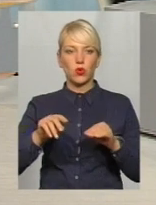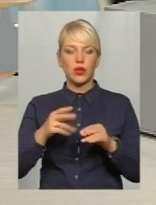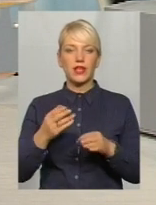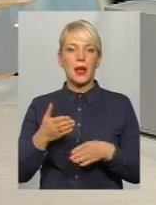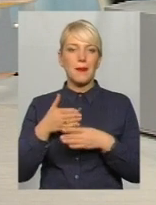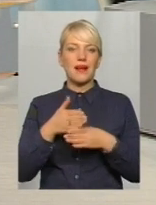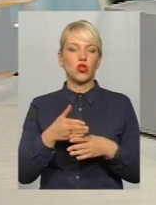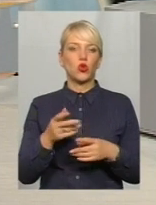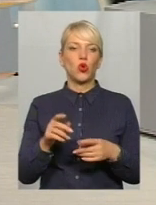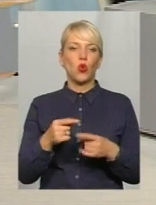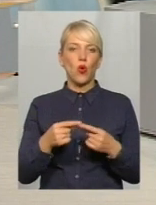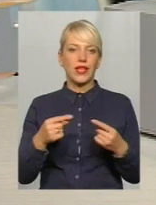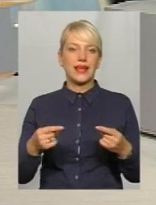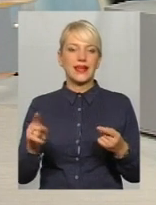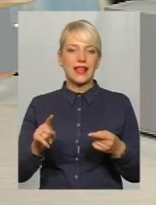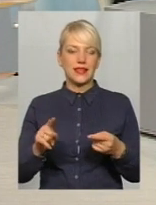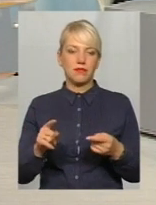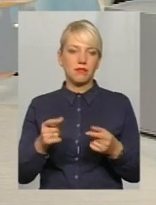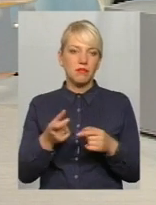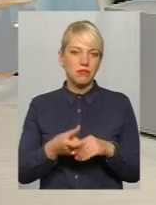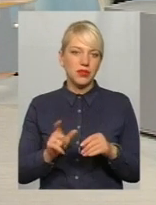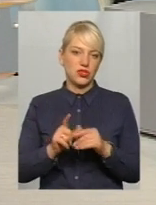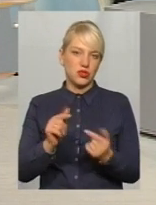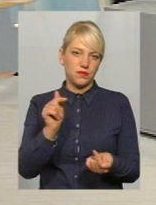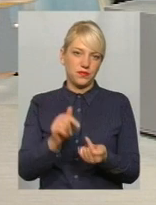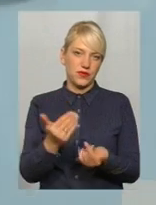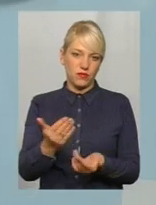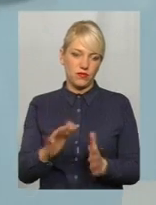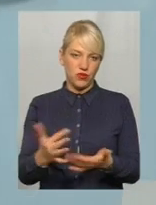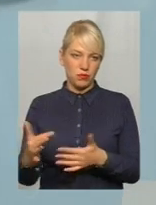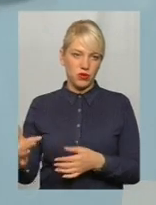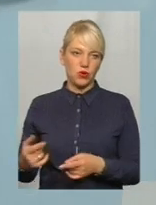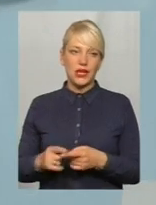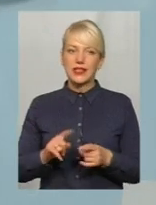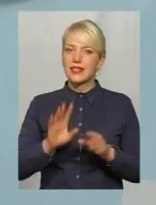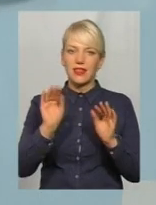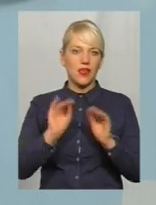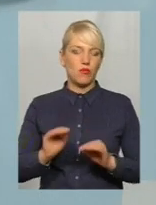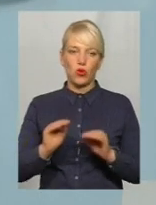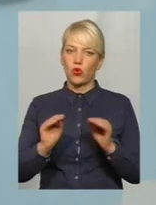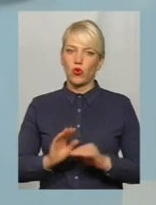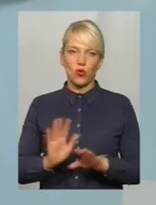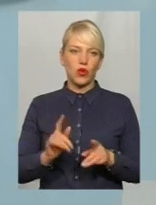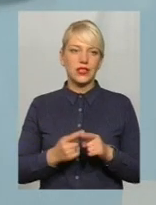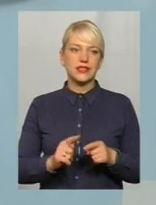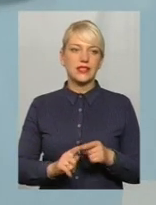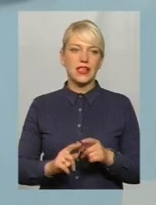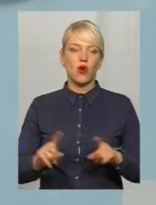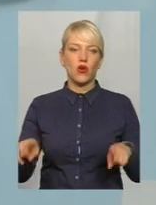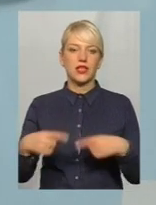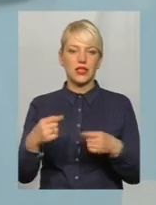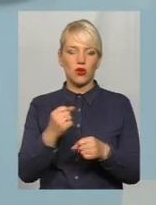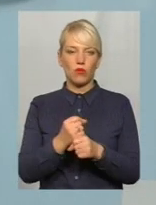методології більш приземлено до конкретного випадку? Це навіть не протоколи, це організація роботи амбулаторії,